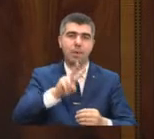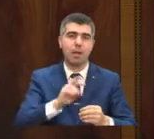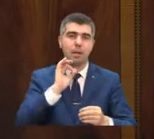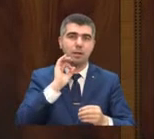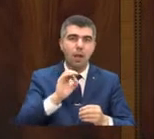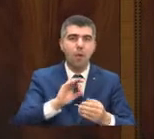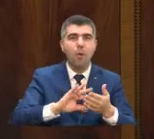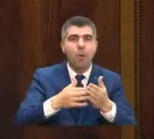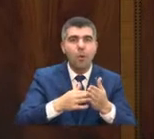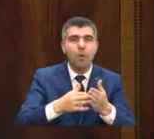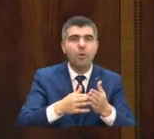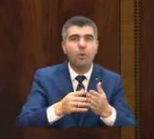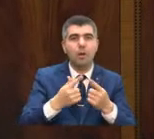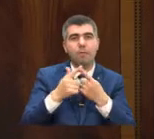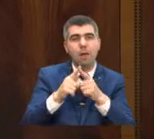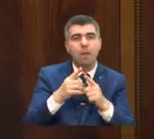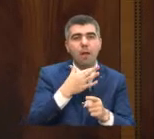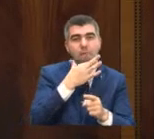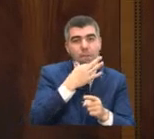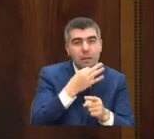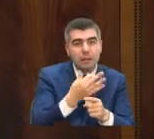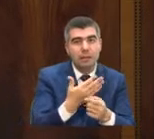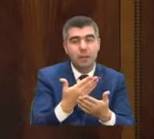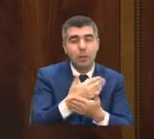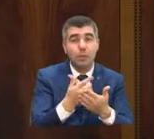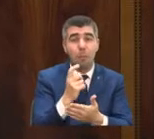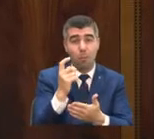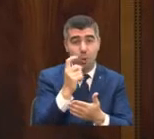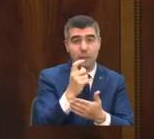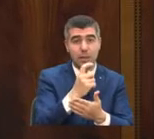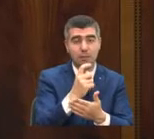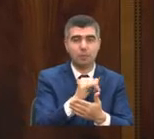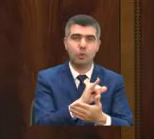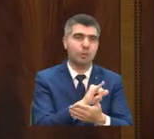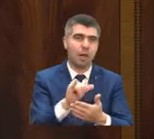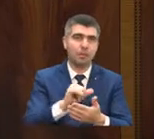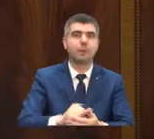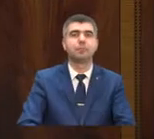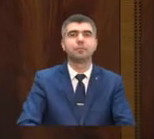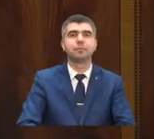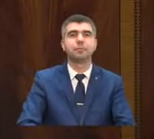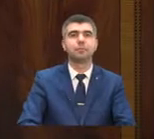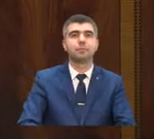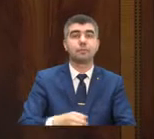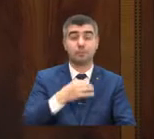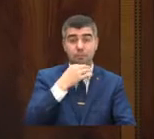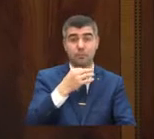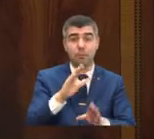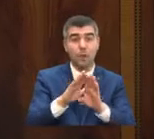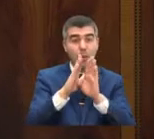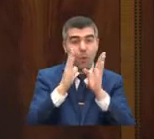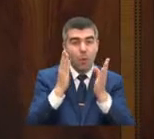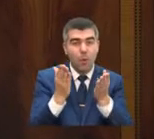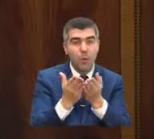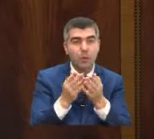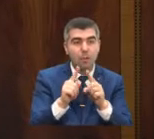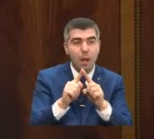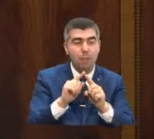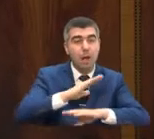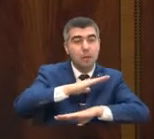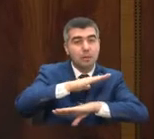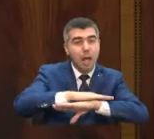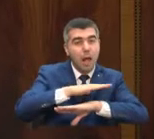بكل سهولة وسط بعض الشرائح المجتمعية. لذا تشكل منظومة التربية والتعليم خط